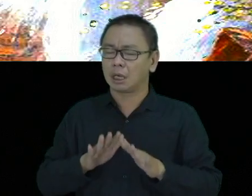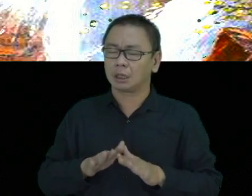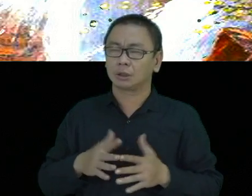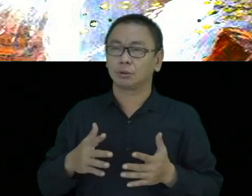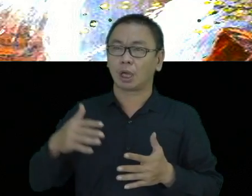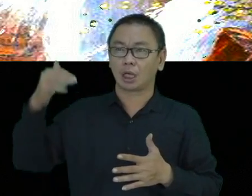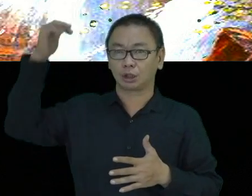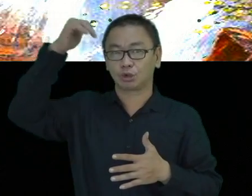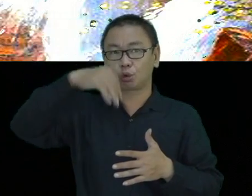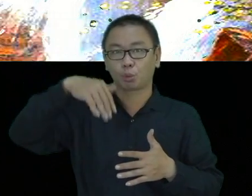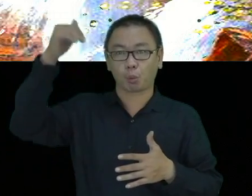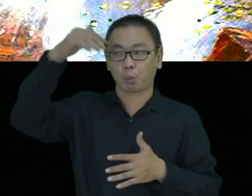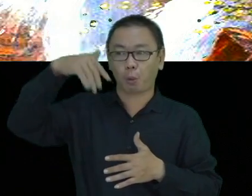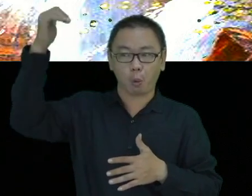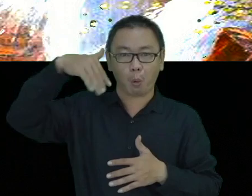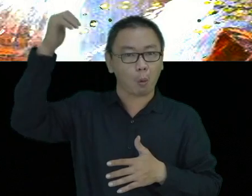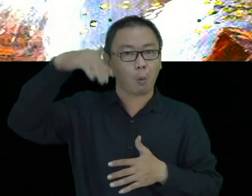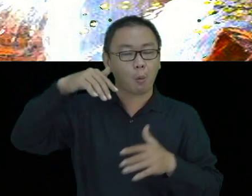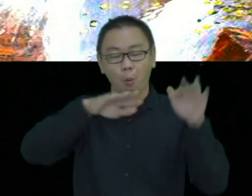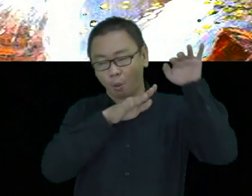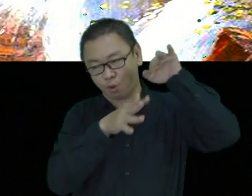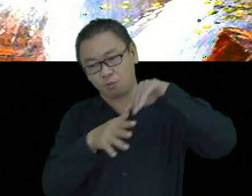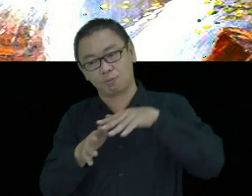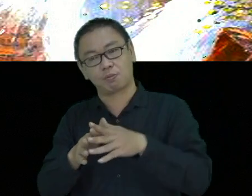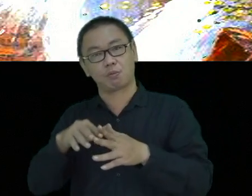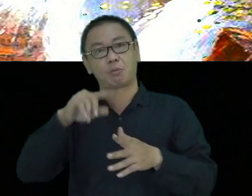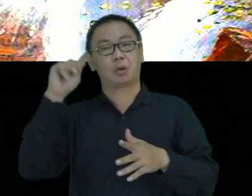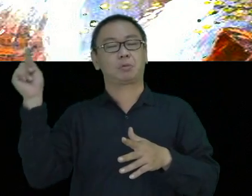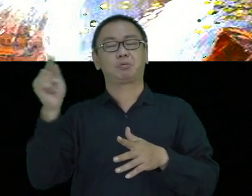begitu jatuh dan badai di sekelilingnya begitu bergemuruh.